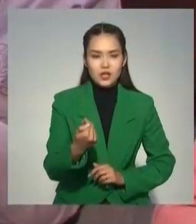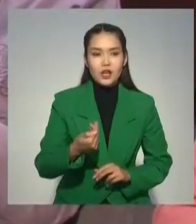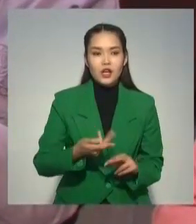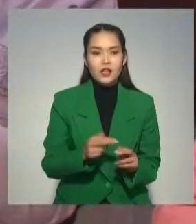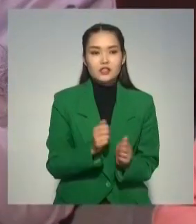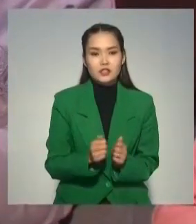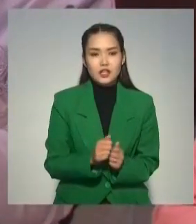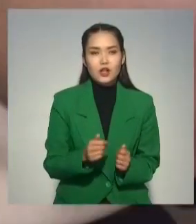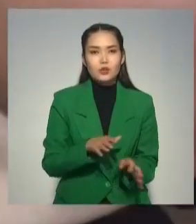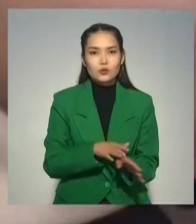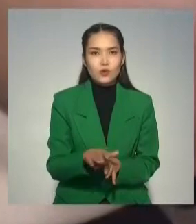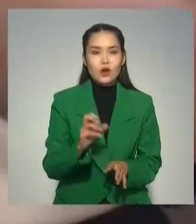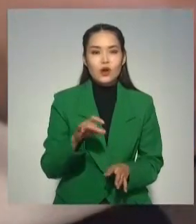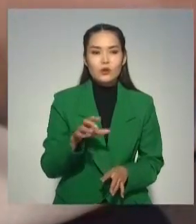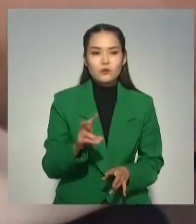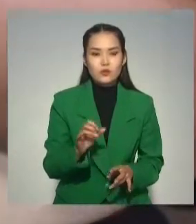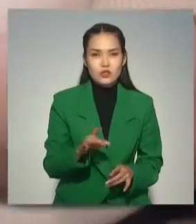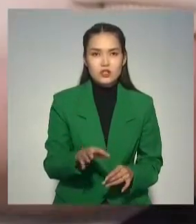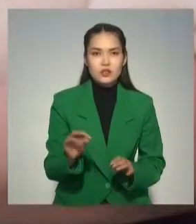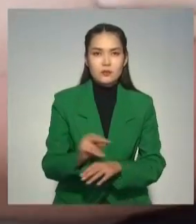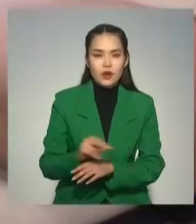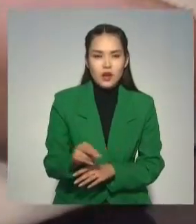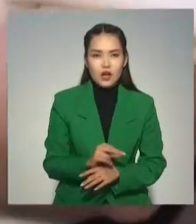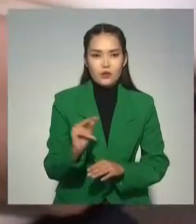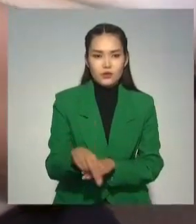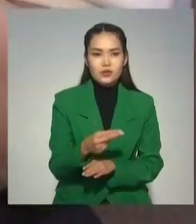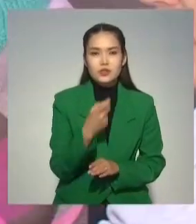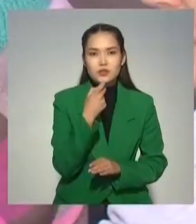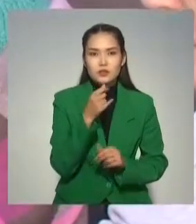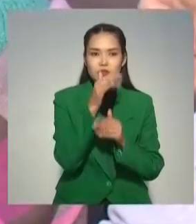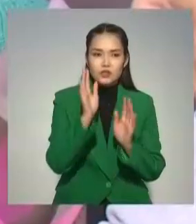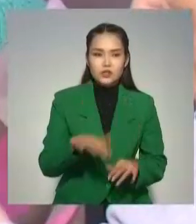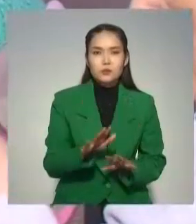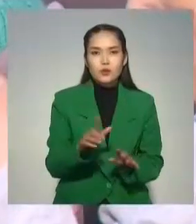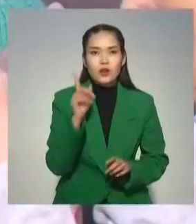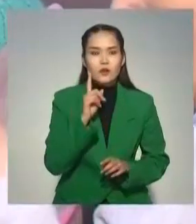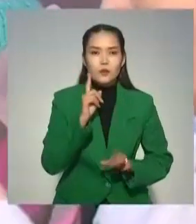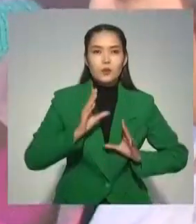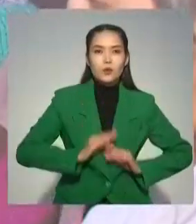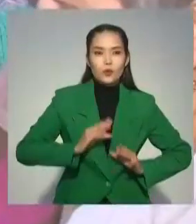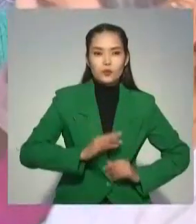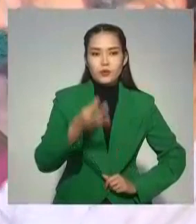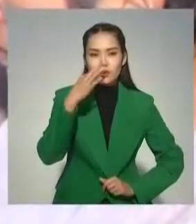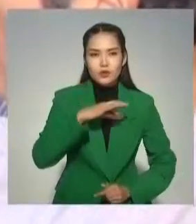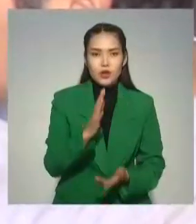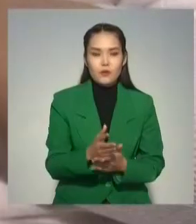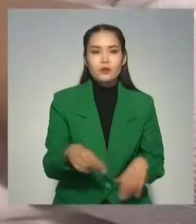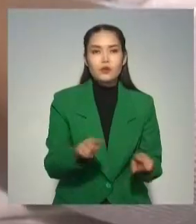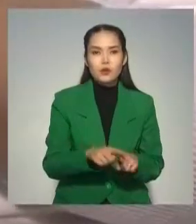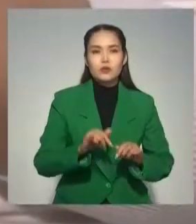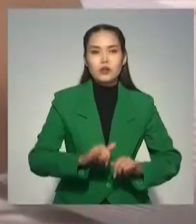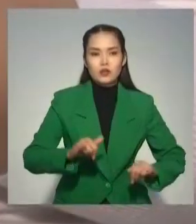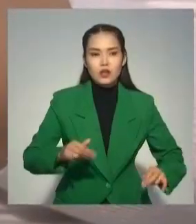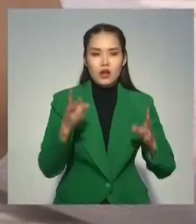дертінен толық айығу мүмкін болмай тұр. Тек аурудың үдеуін баяулататын дәрілер ғана бар. Әлемде бұл кеселге шалдыққандар саны